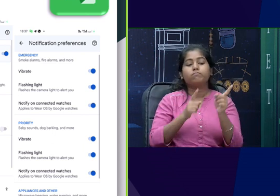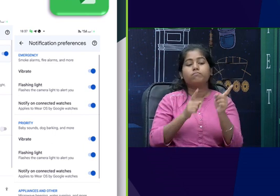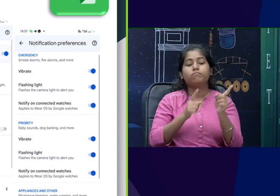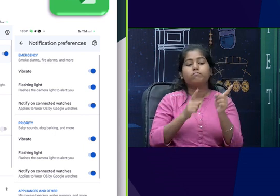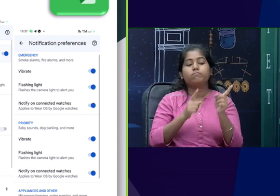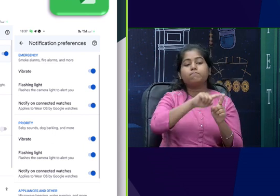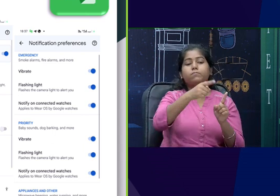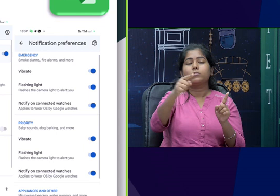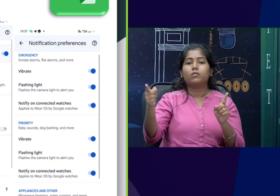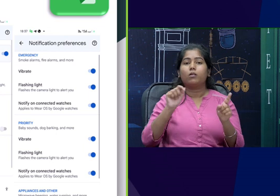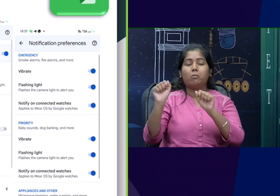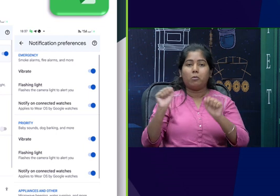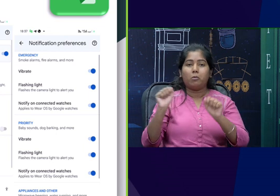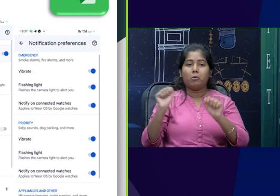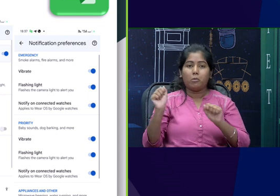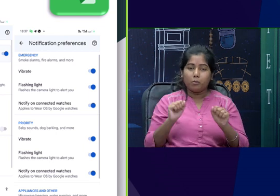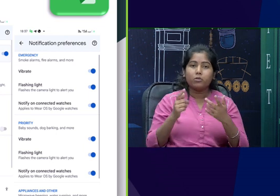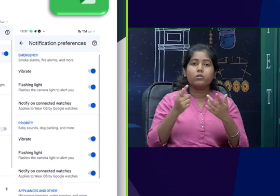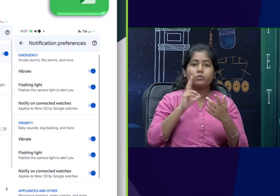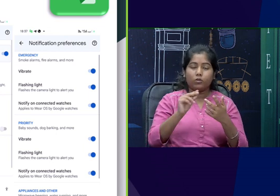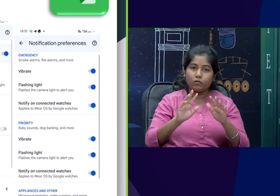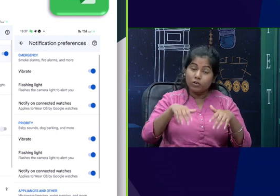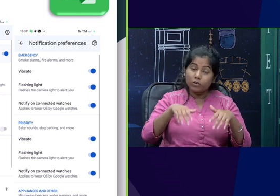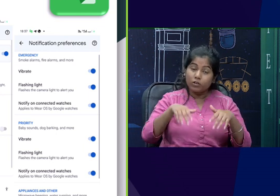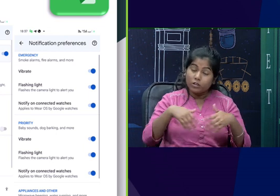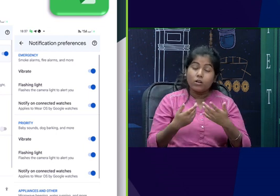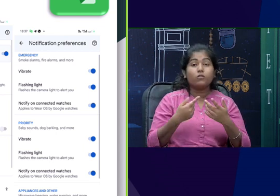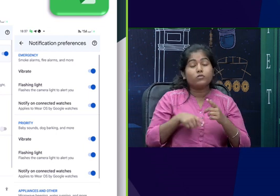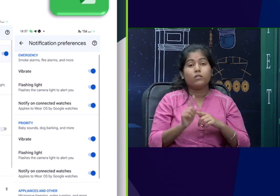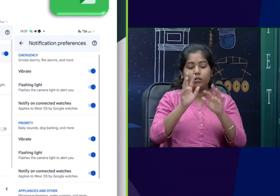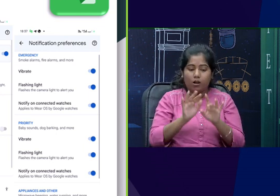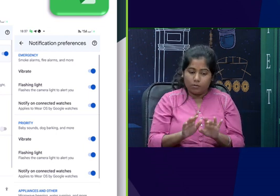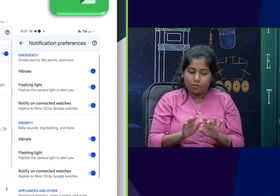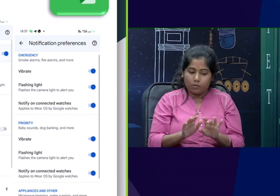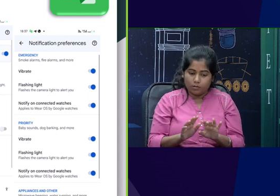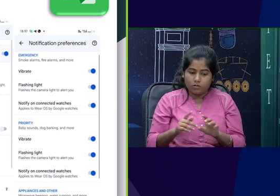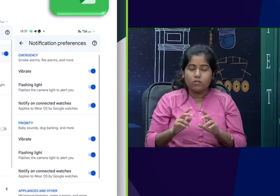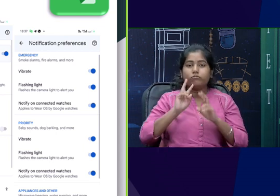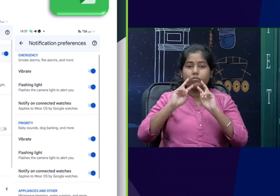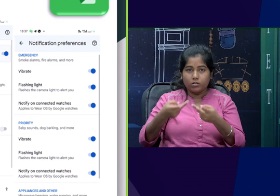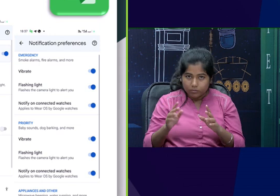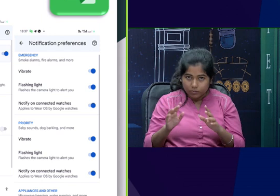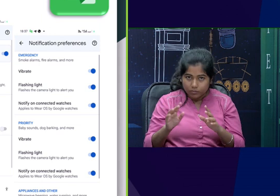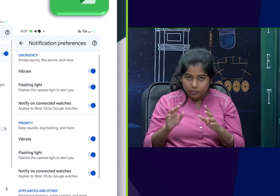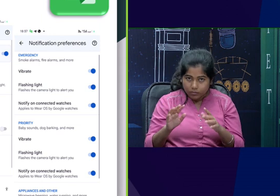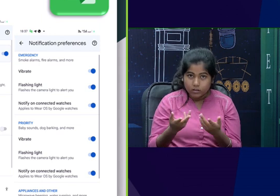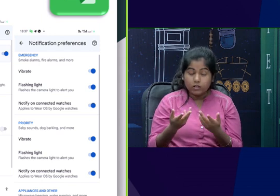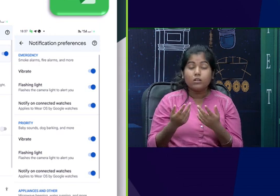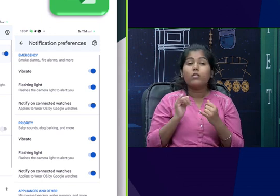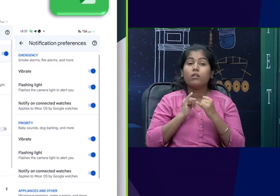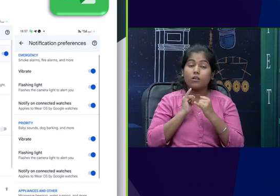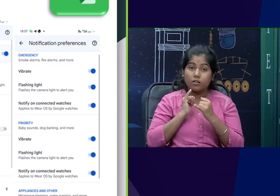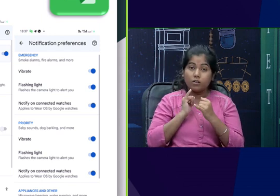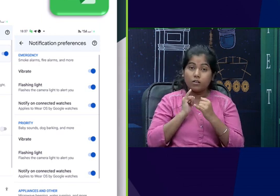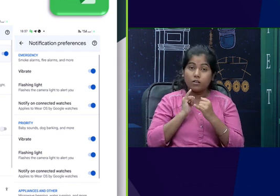रिस्पांस करना है तो उसमें रिस्पांस भी कर सकता है टाइप करके। देन सेकंड वो एक ऑप्शन है जो आपने कहा कि ये काफी अच्छा